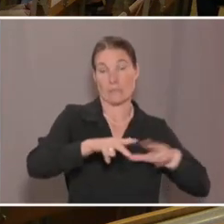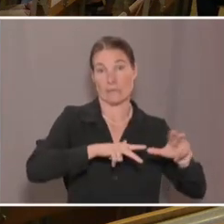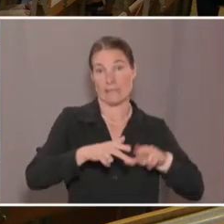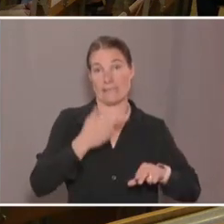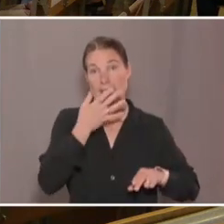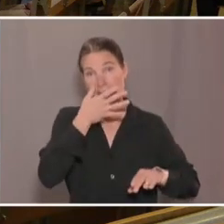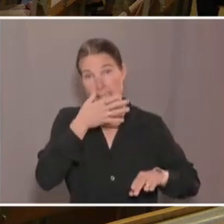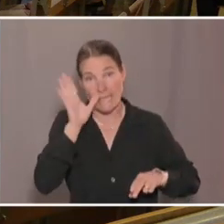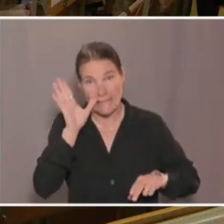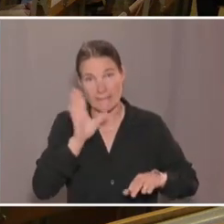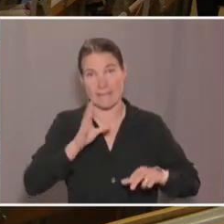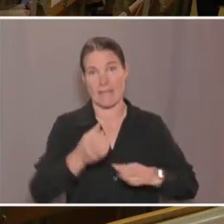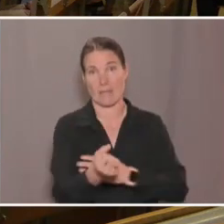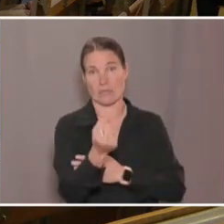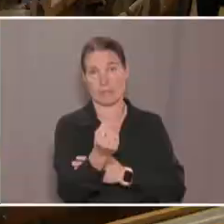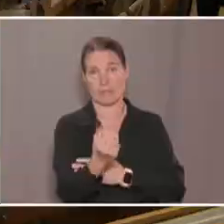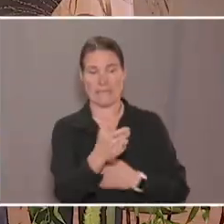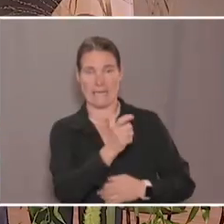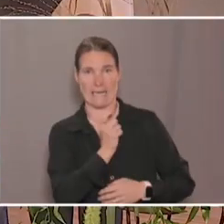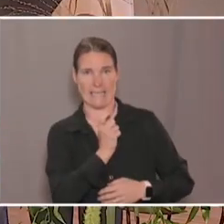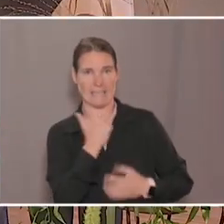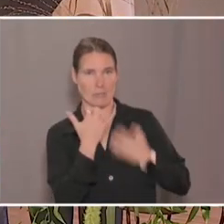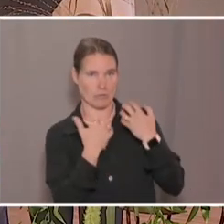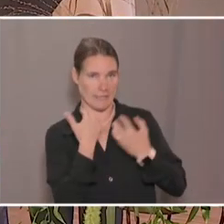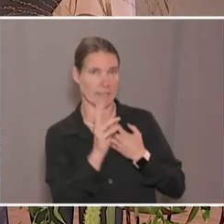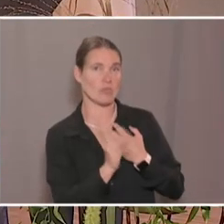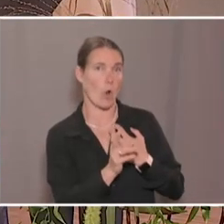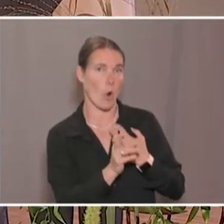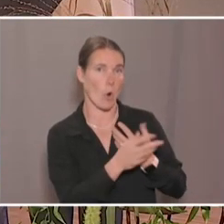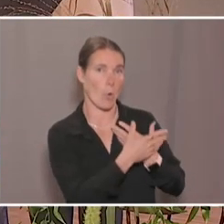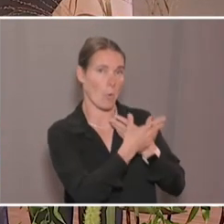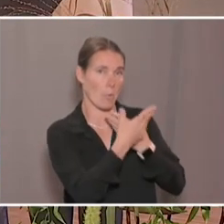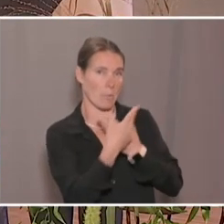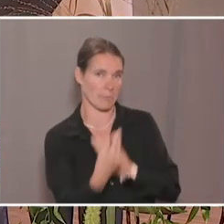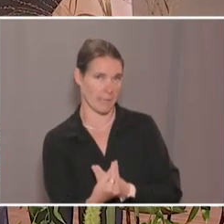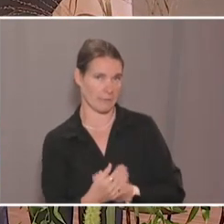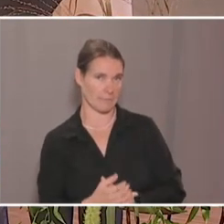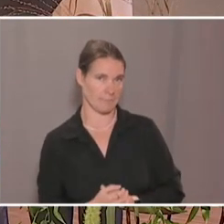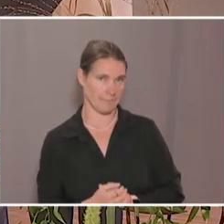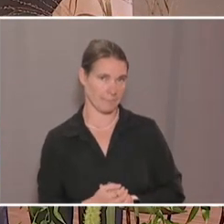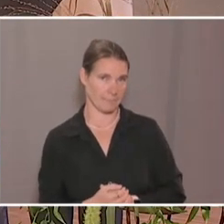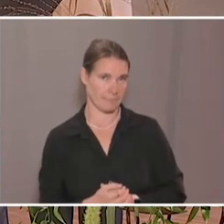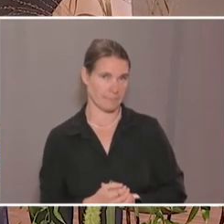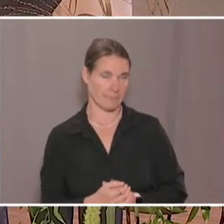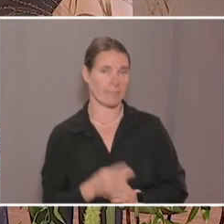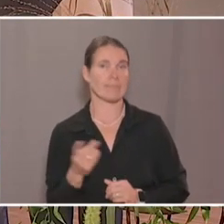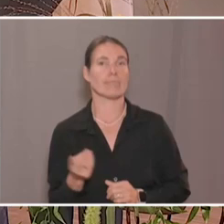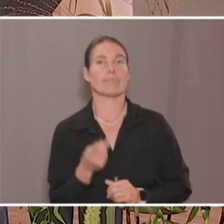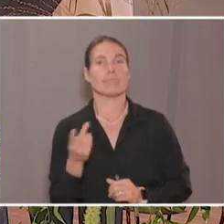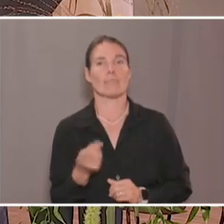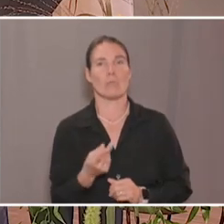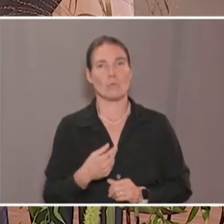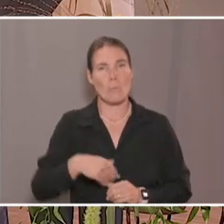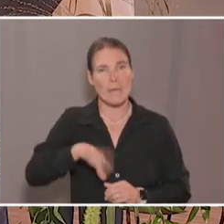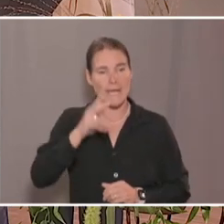Nazi-Herrschaft eine ganz eigene Geschichte immer noch mit sich trägt, hat natürlich dann umso mehr